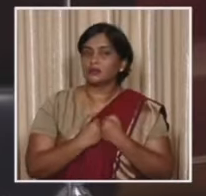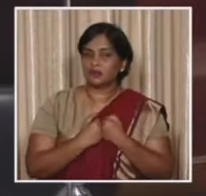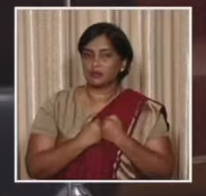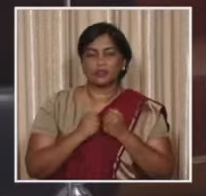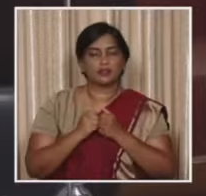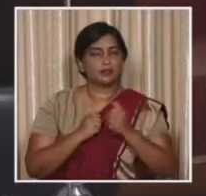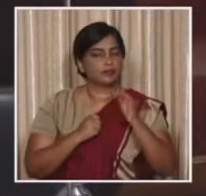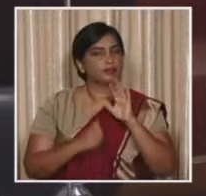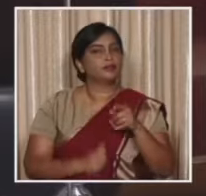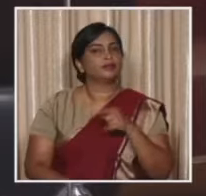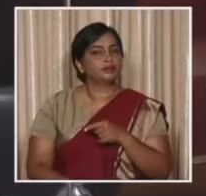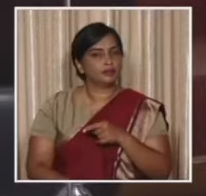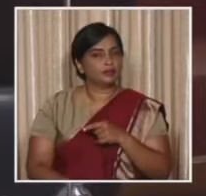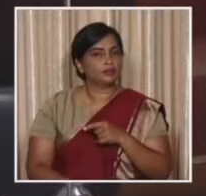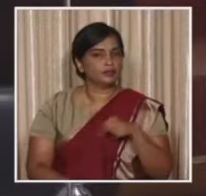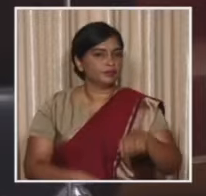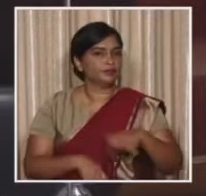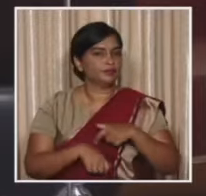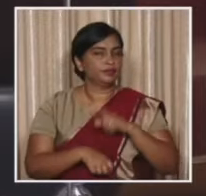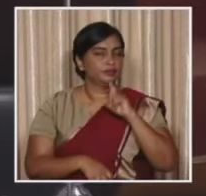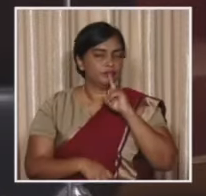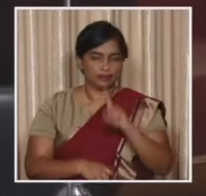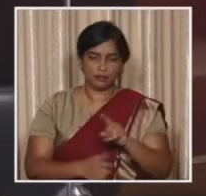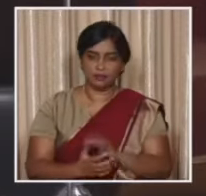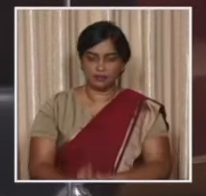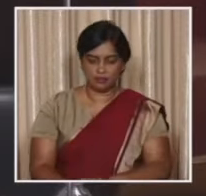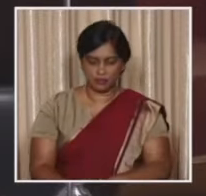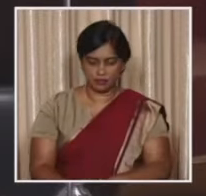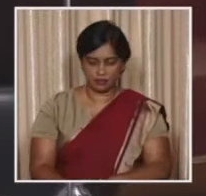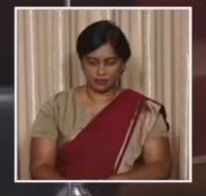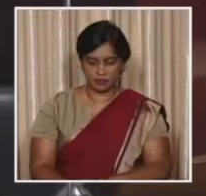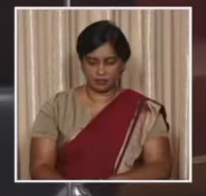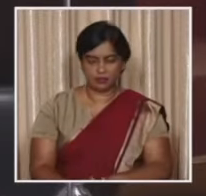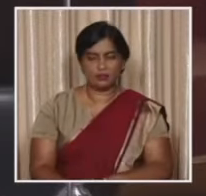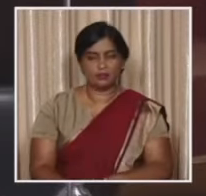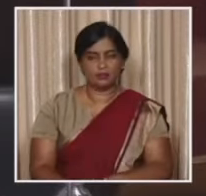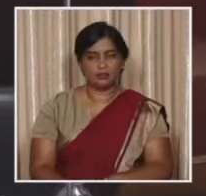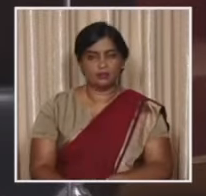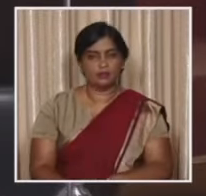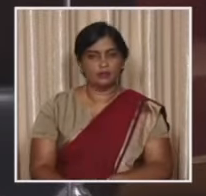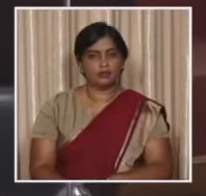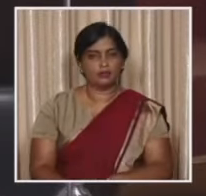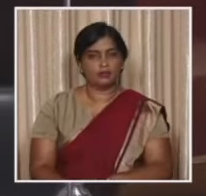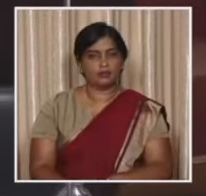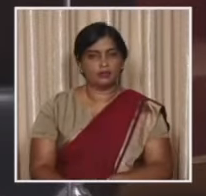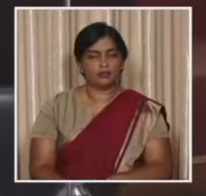කටයුතු කරනවා කියන එක මේ අවස්ථාවේ මතක් කරන්න ඕන. දැන් ඔය